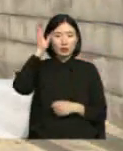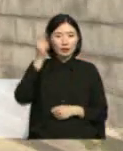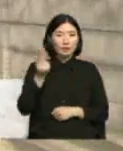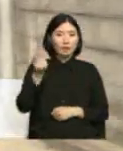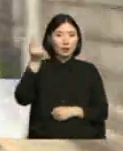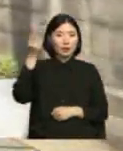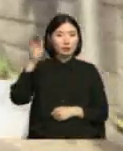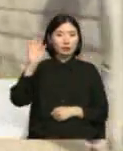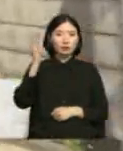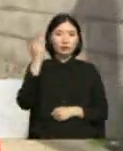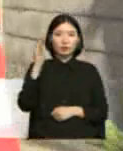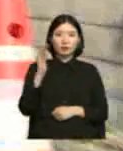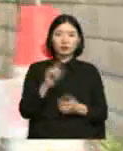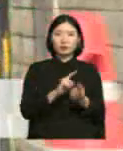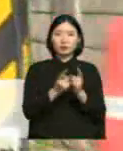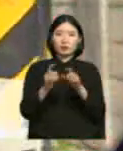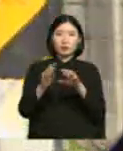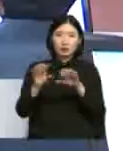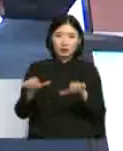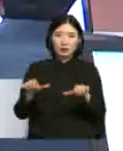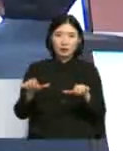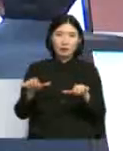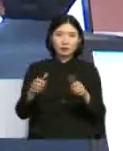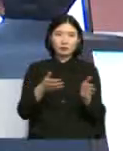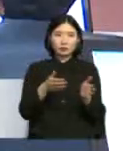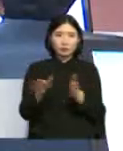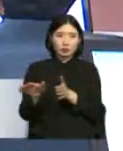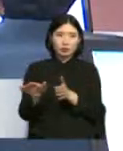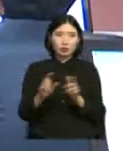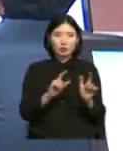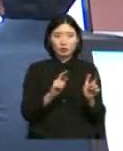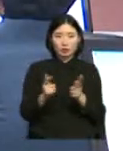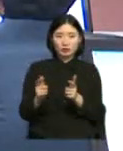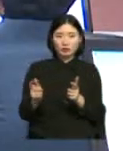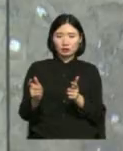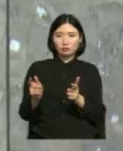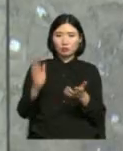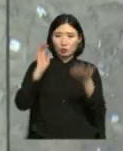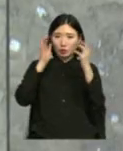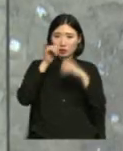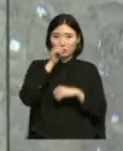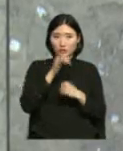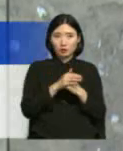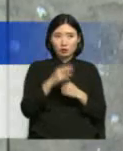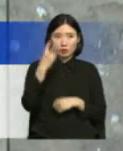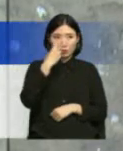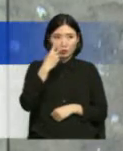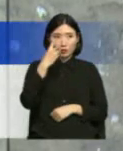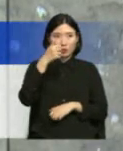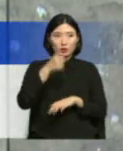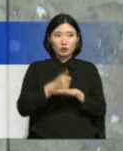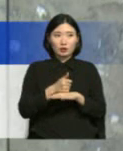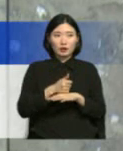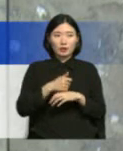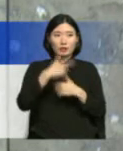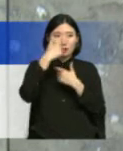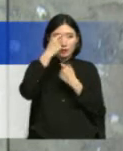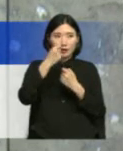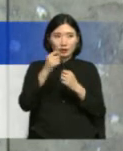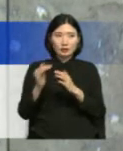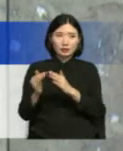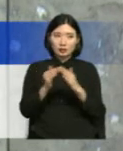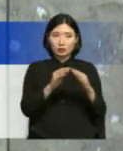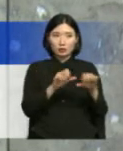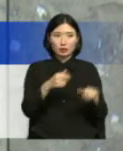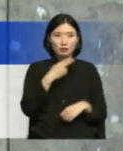높였지만 최근 대체 부지 마련, 축소 개발 등의 이슈가 불거졌기 때문입니다. 검토 결과 적합한 이전 부지가 없어 국방부